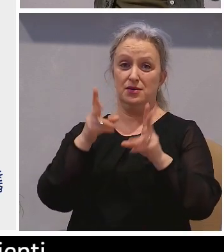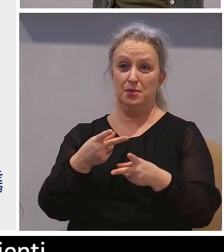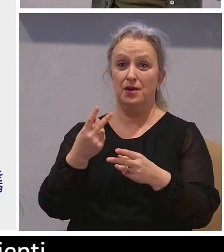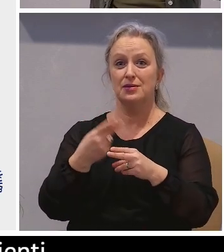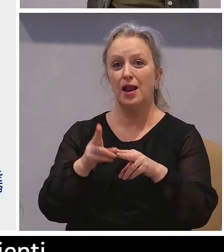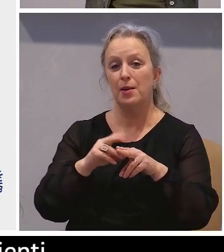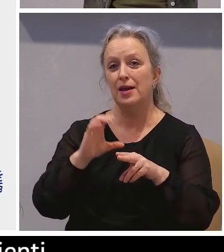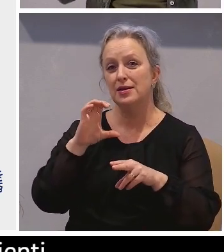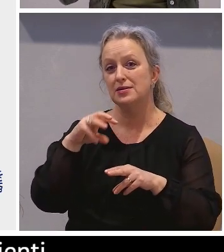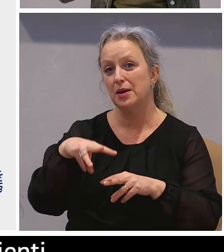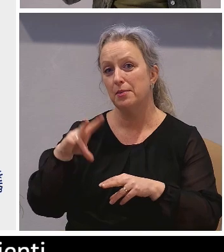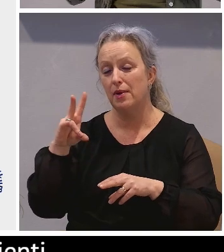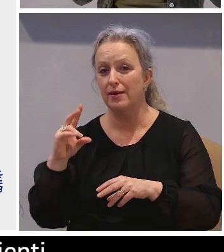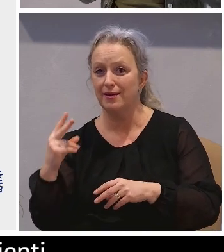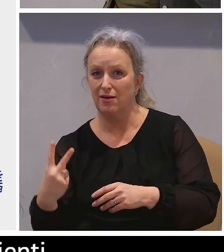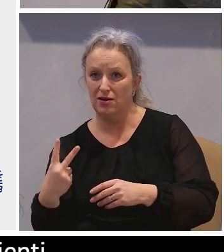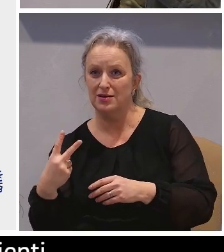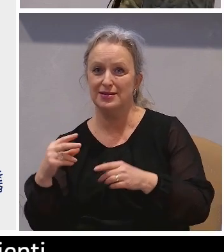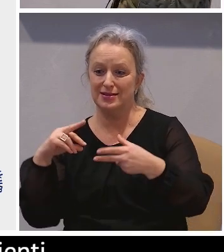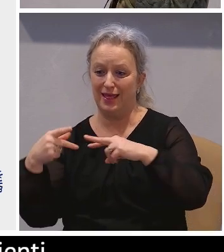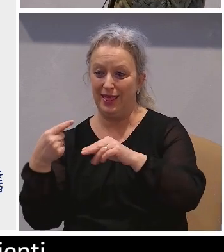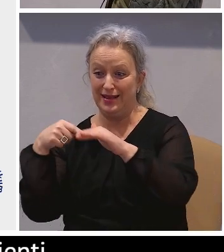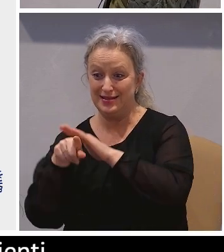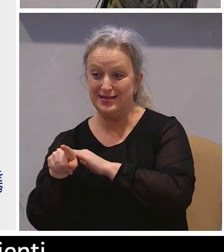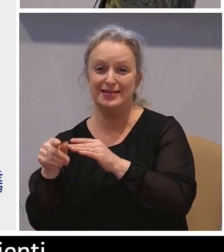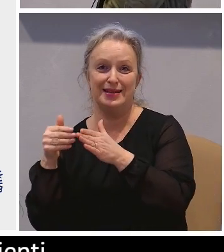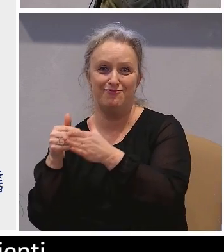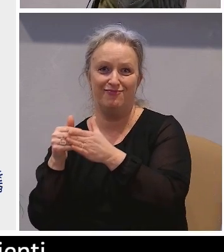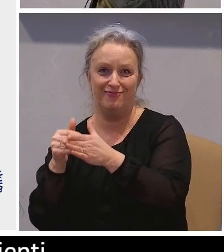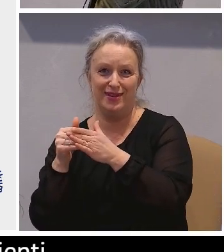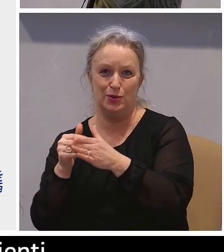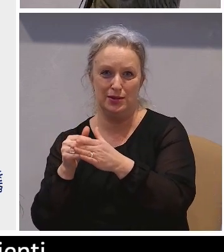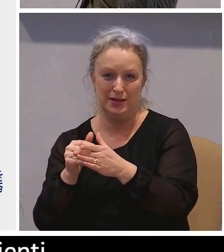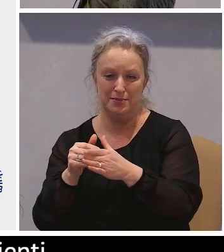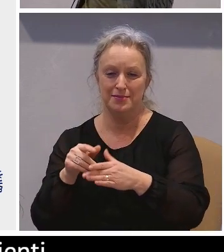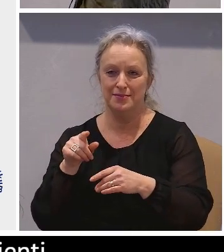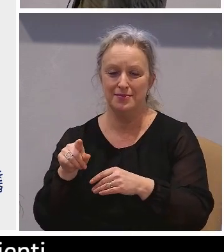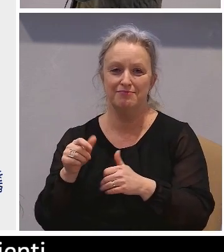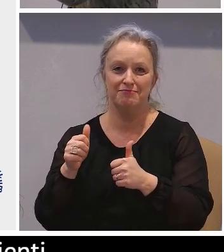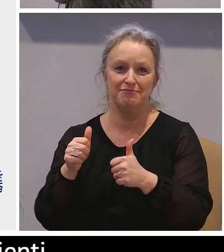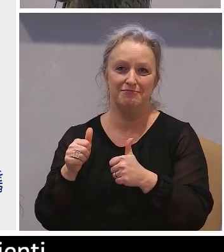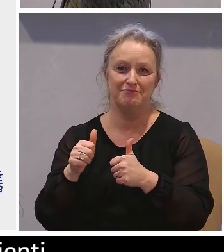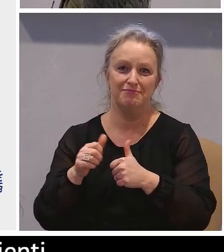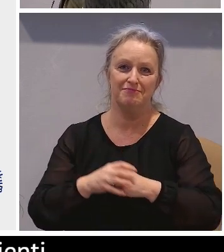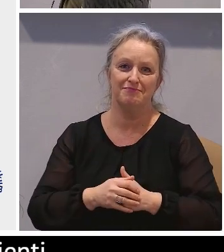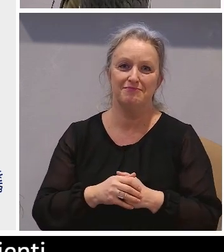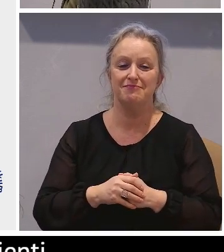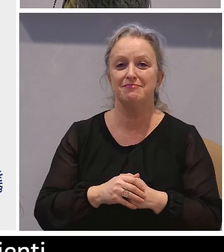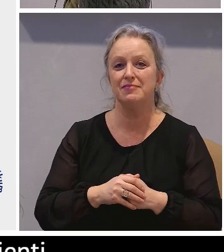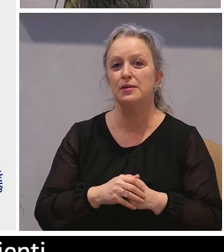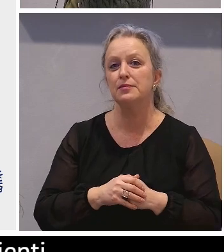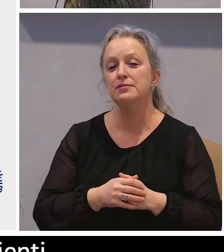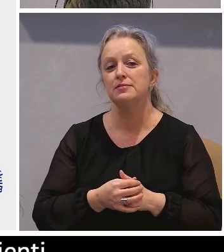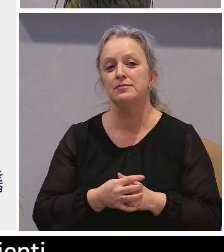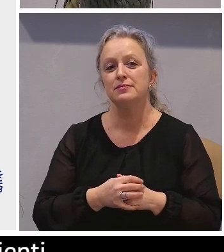geeni, kus see We all 7 would be able to on take this drug with no ill effect because mRNA-s siis